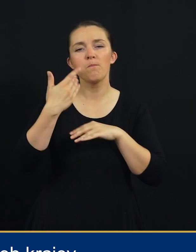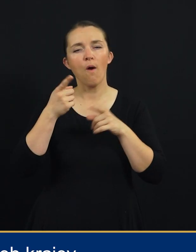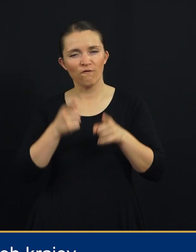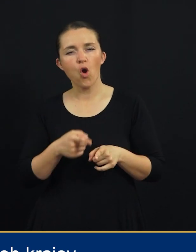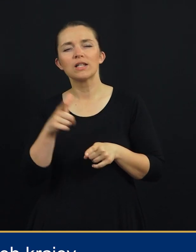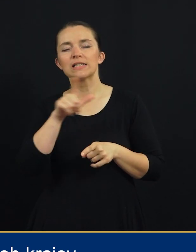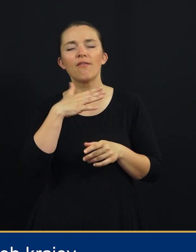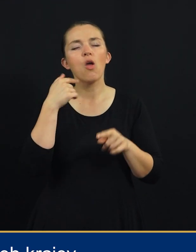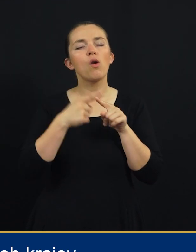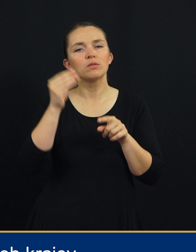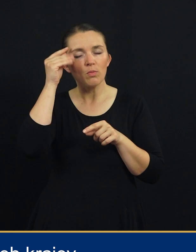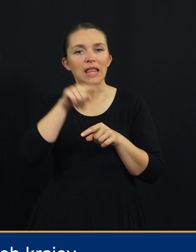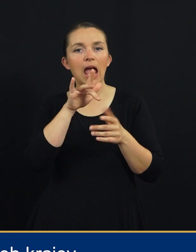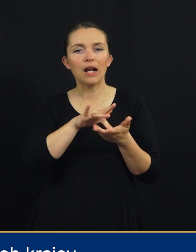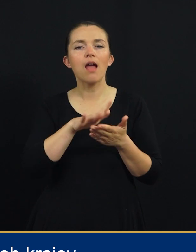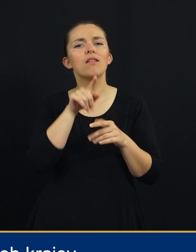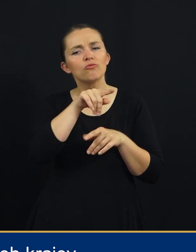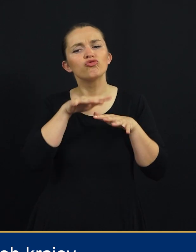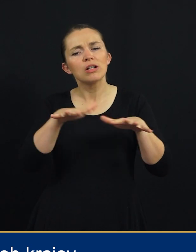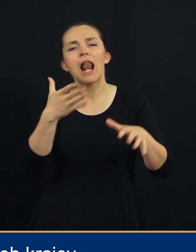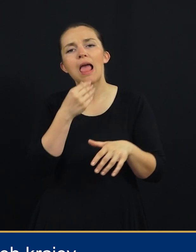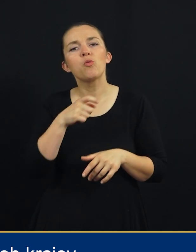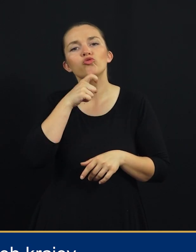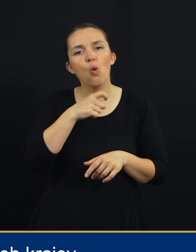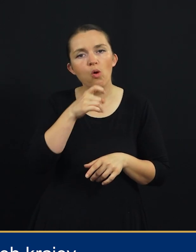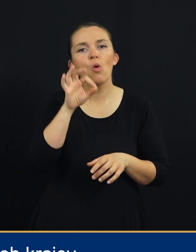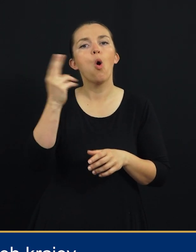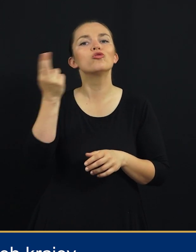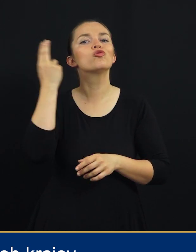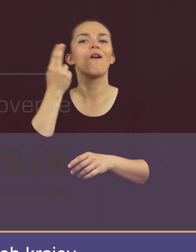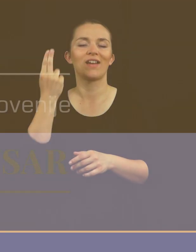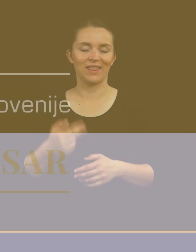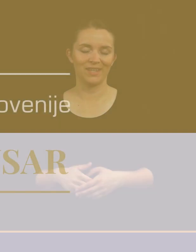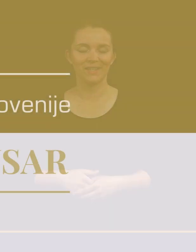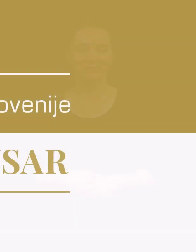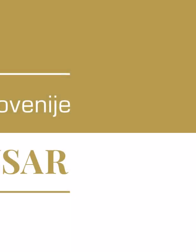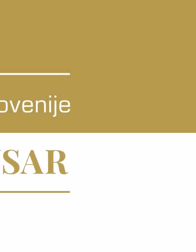spominjala teh krajev ter na ta način širila lepo zgodbo o Sloveniji.